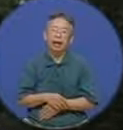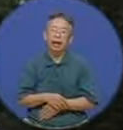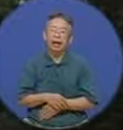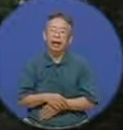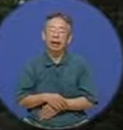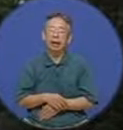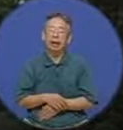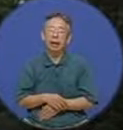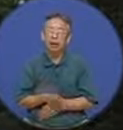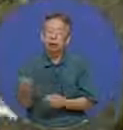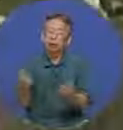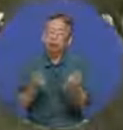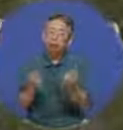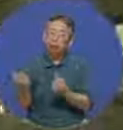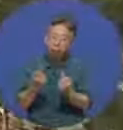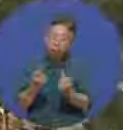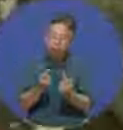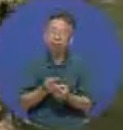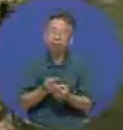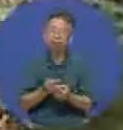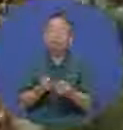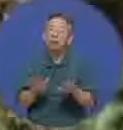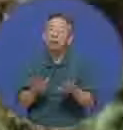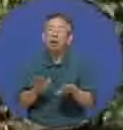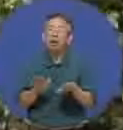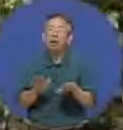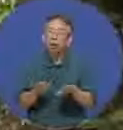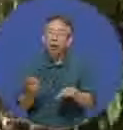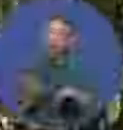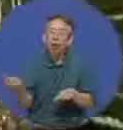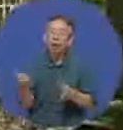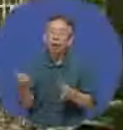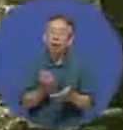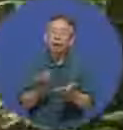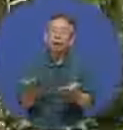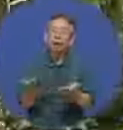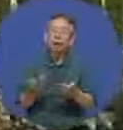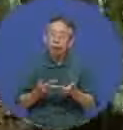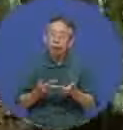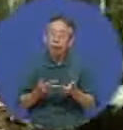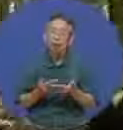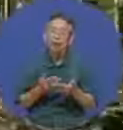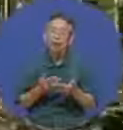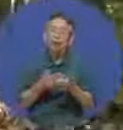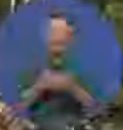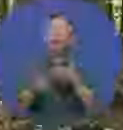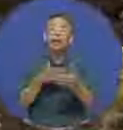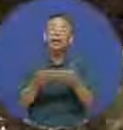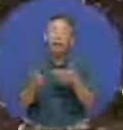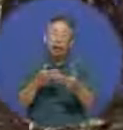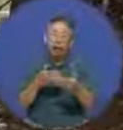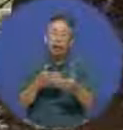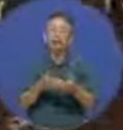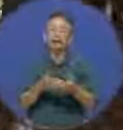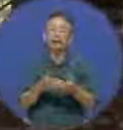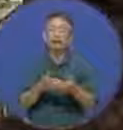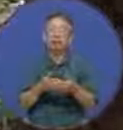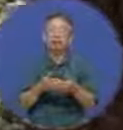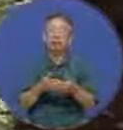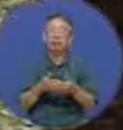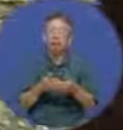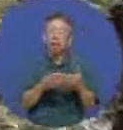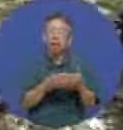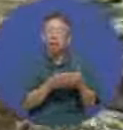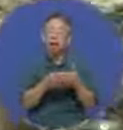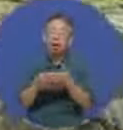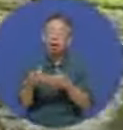ずっとやってきてたんですけども、今日していただいたような、体験であったりとか、はい、ガイドの方